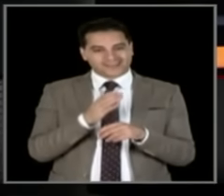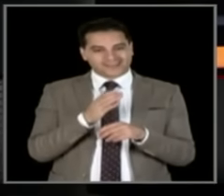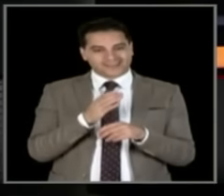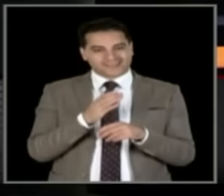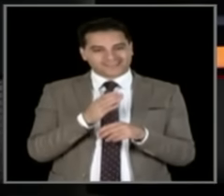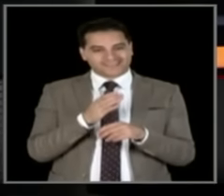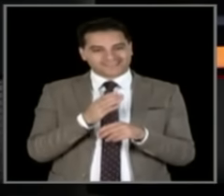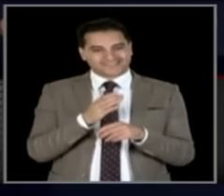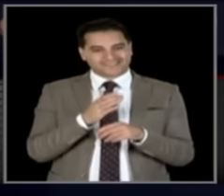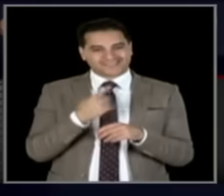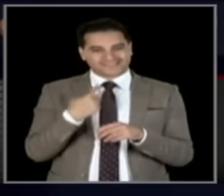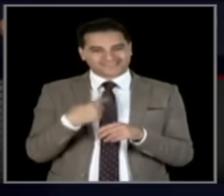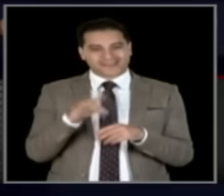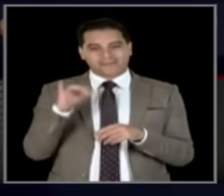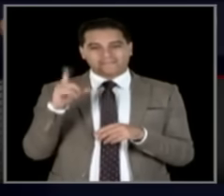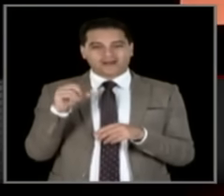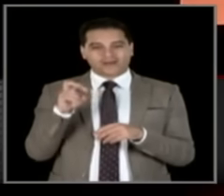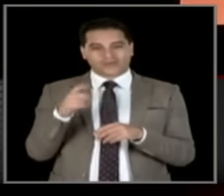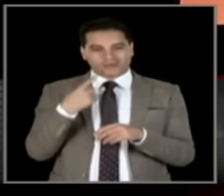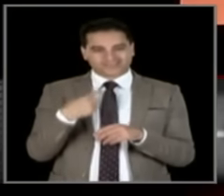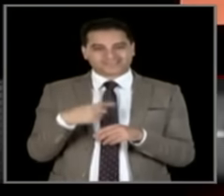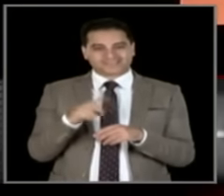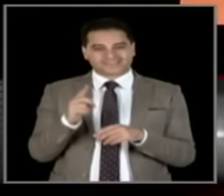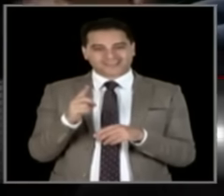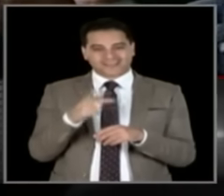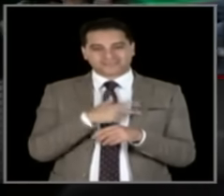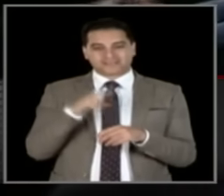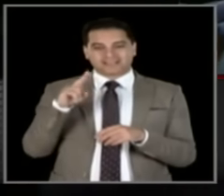عليها. برافو يا مروة، إجابة صحيحة.